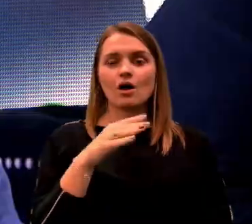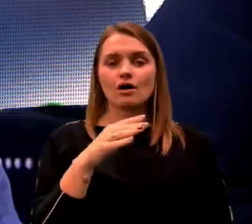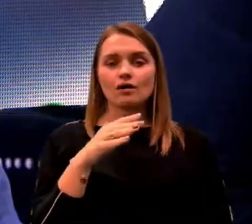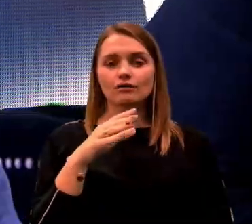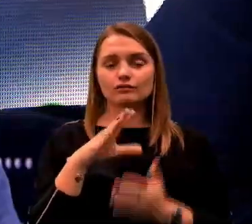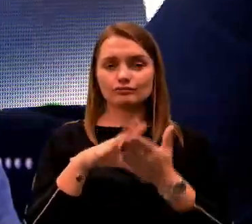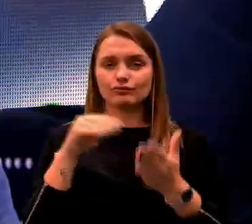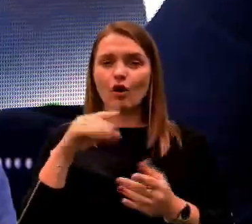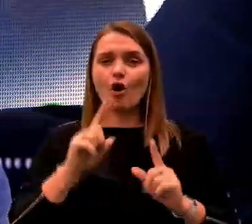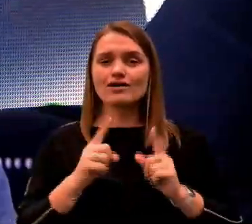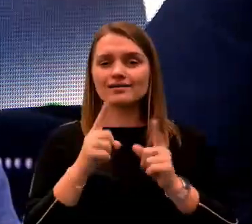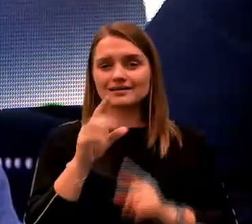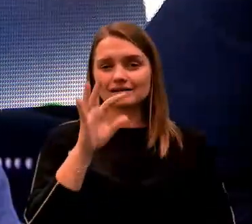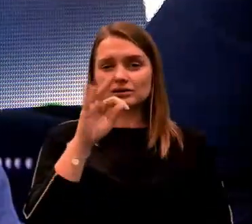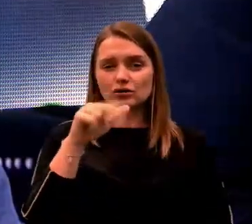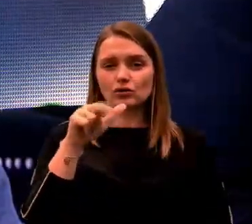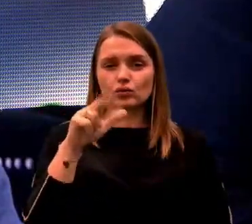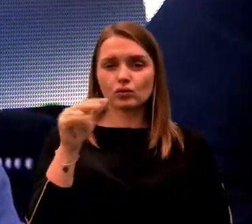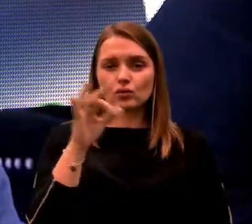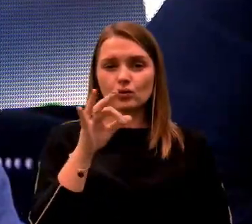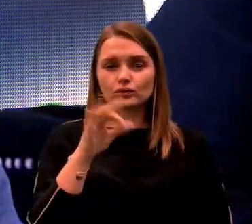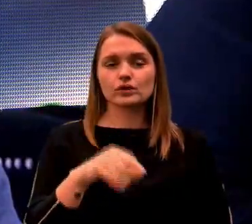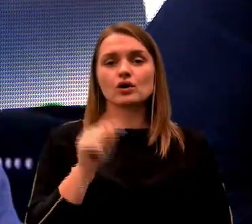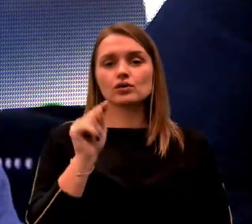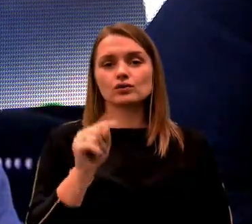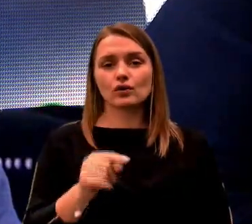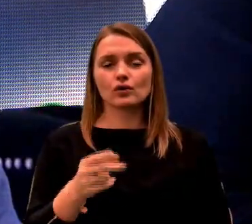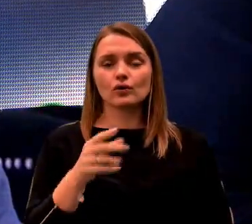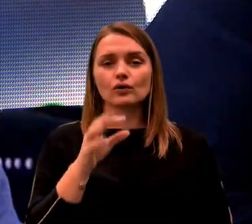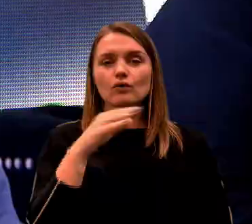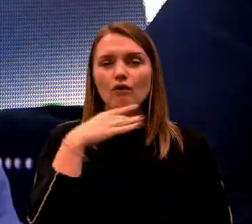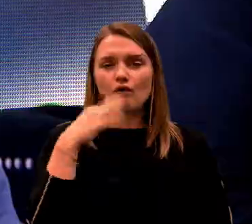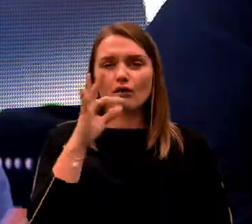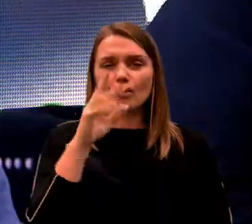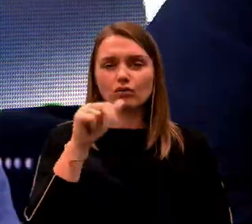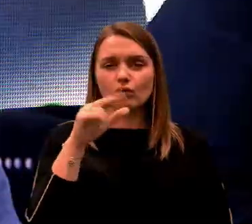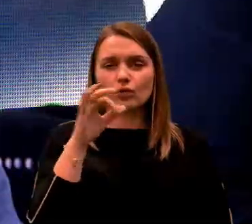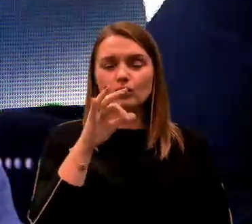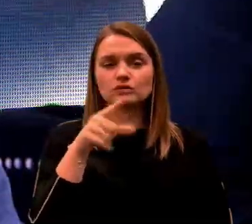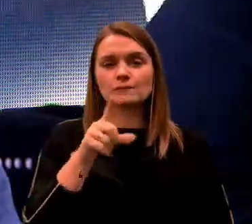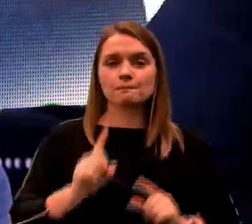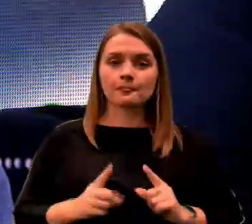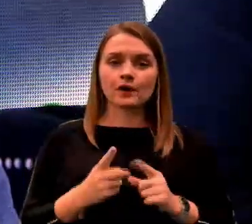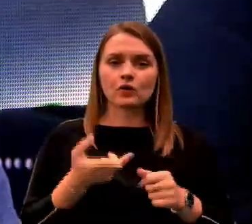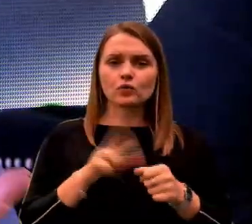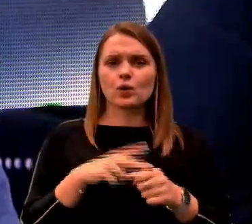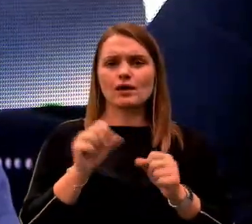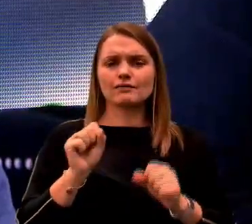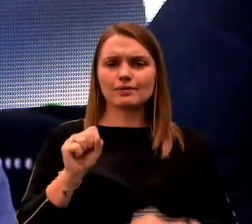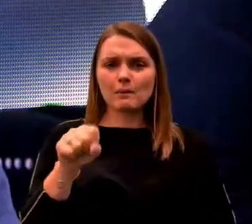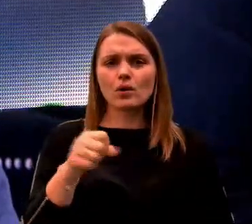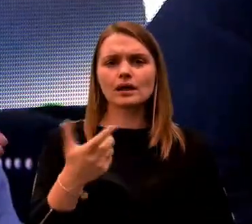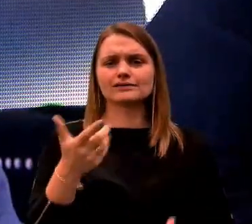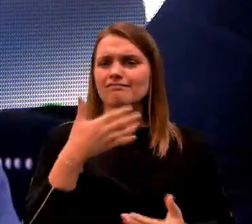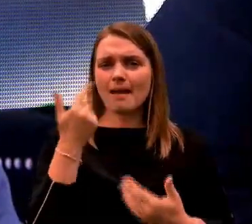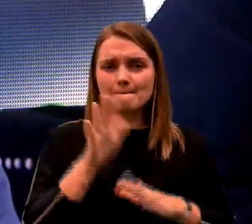turkusowe. To jest takiej typologii różnych typów organizacji. Ten turkus to mają być takie organizacje demokratyczne, w których w zasadzie nie ma